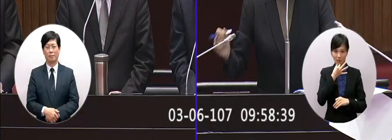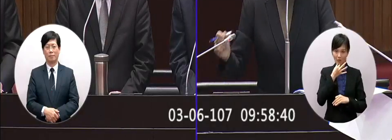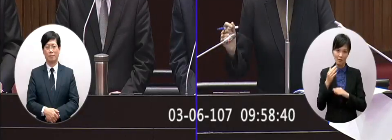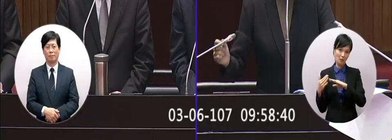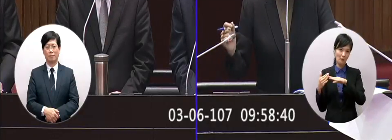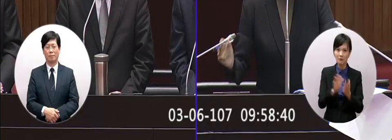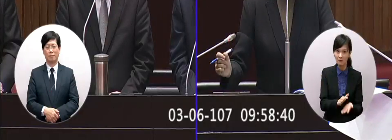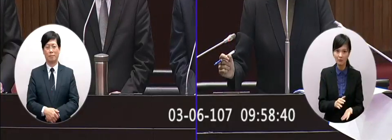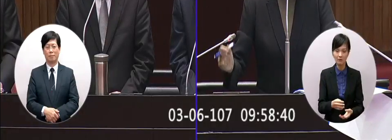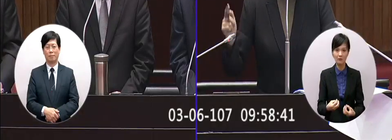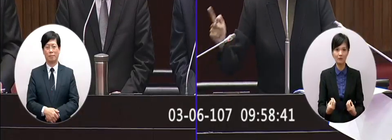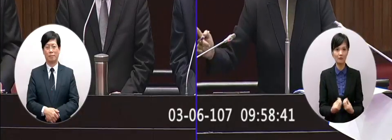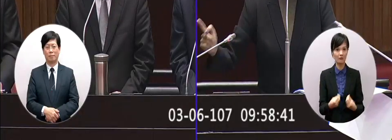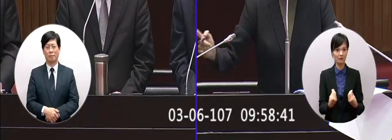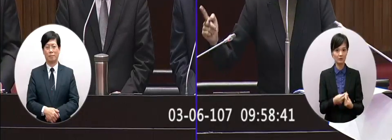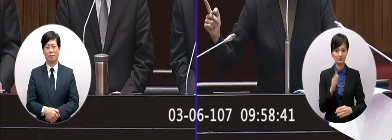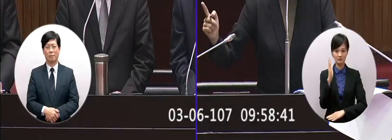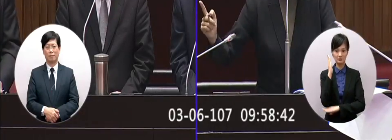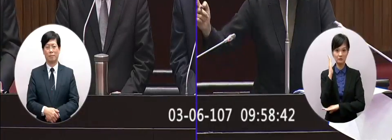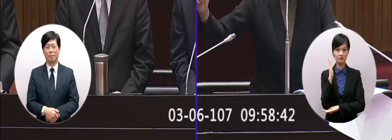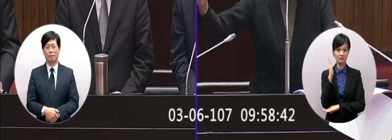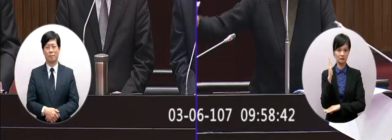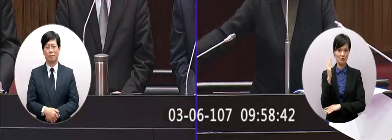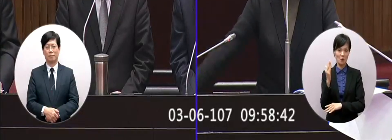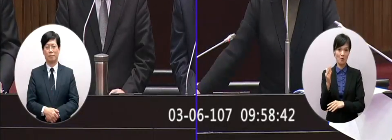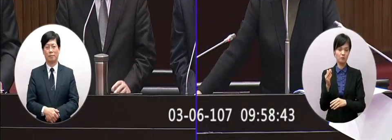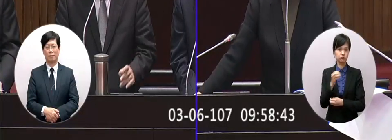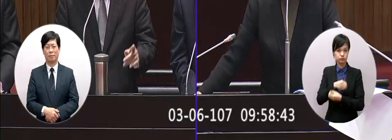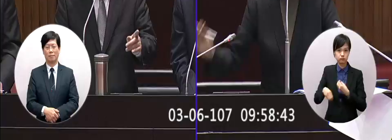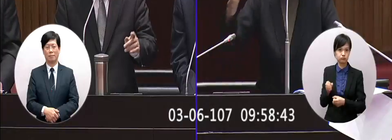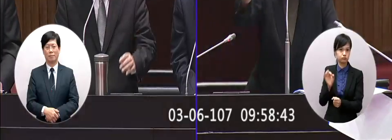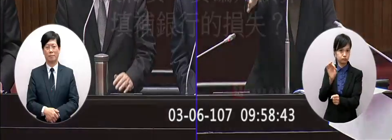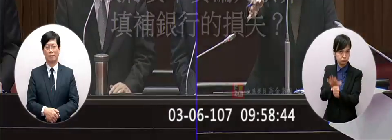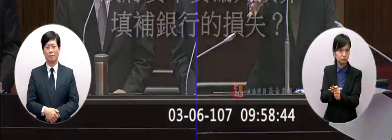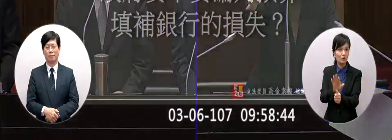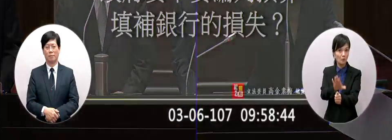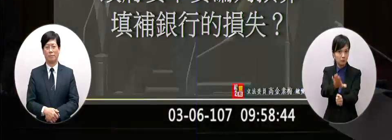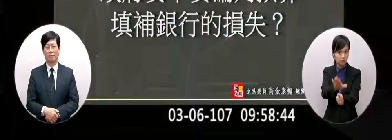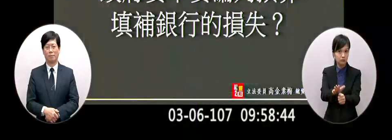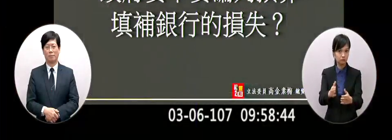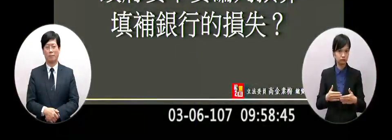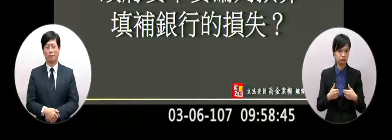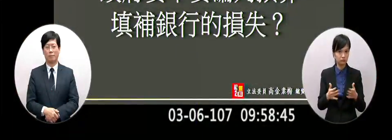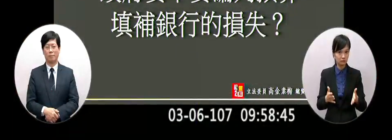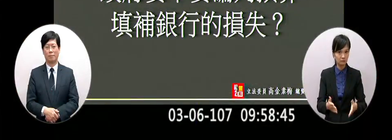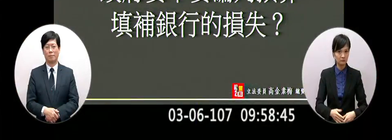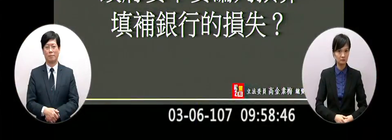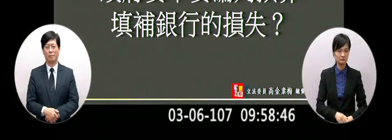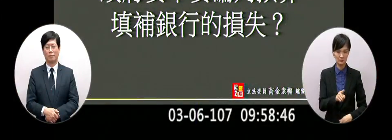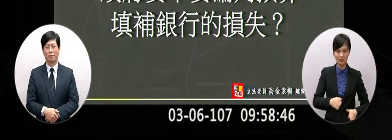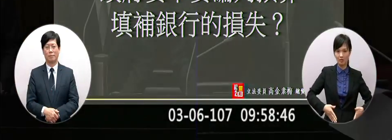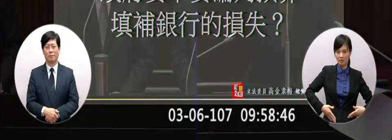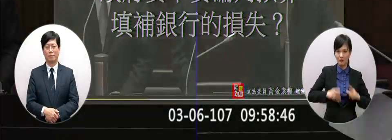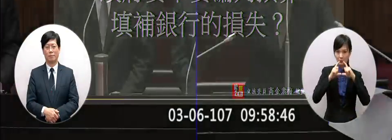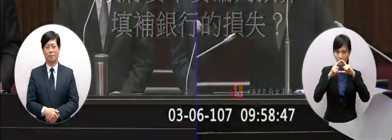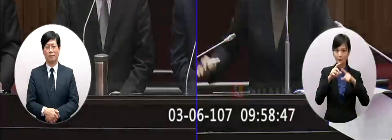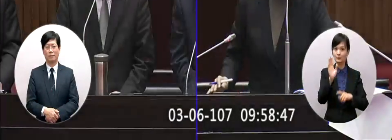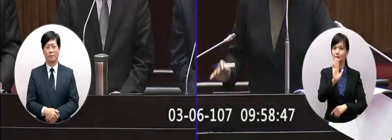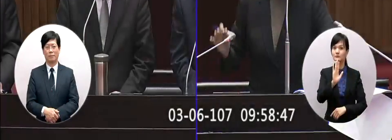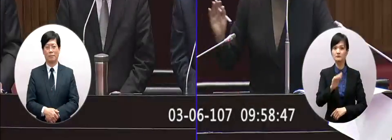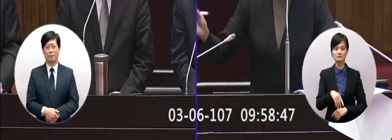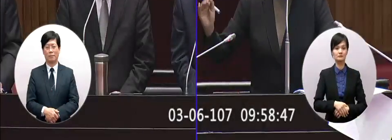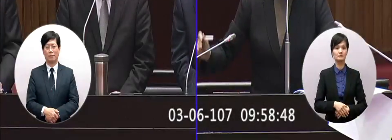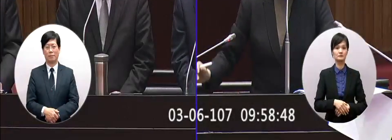不要编列预算来填补银行的存款？您不用急着回答，我们来看一下您的阁员怎